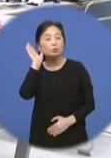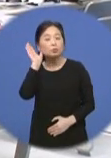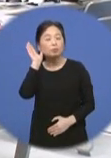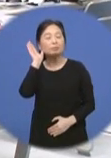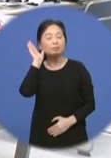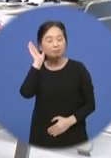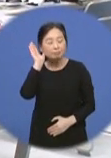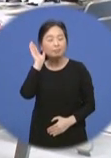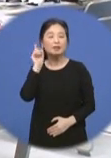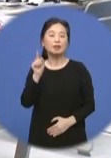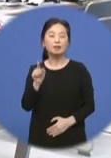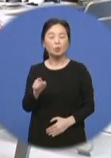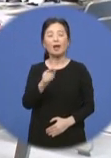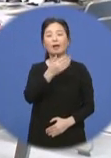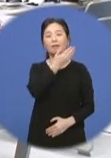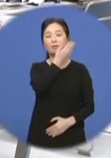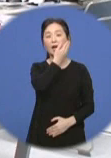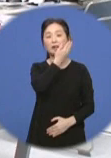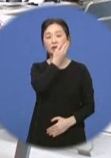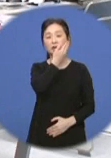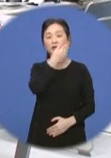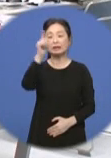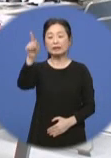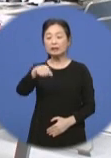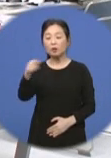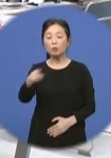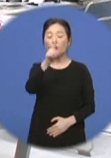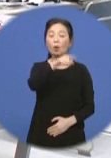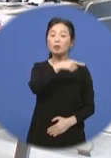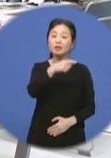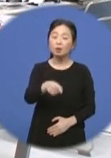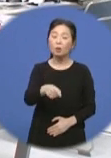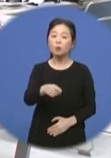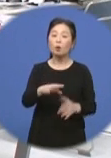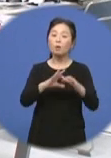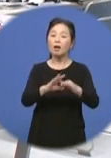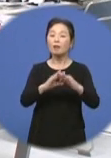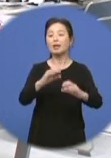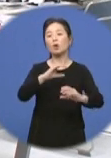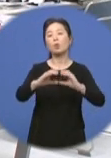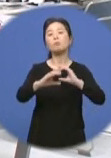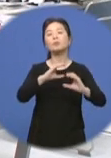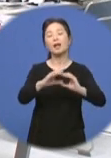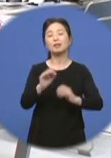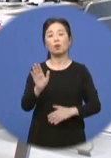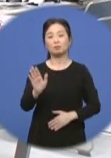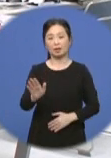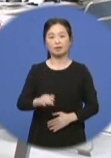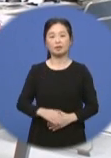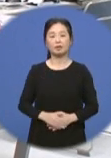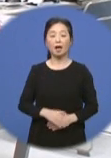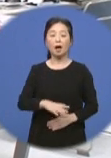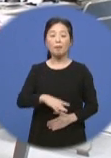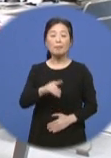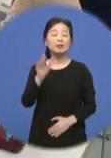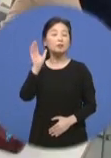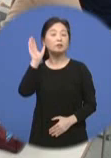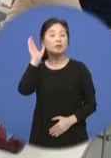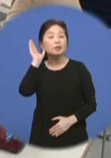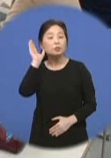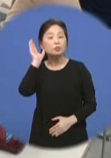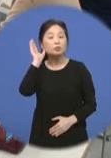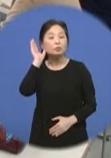切な、人と人の関わりのコミュニケーションだと思いますので、やっぱりそこの聞くっていう土台がない限